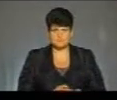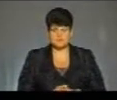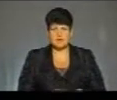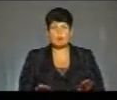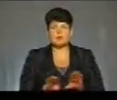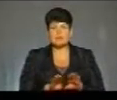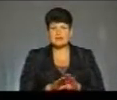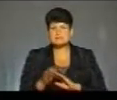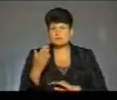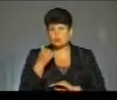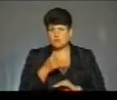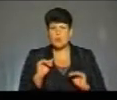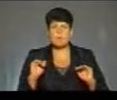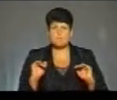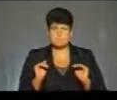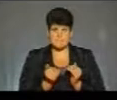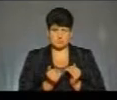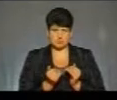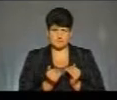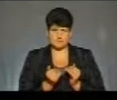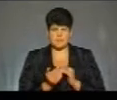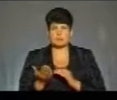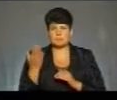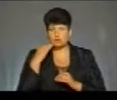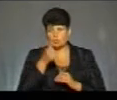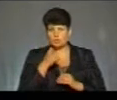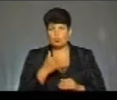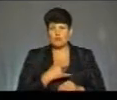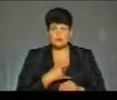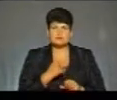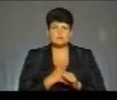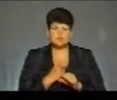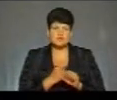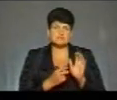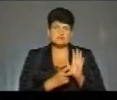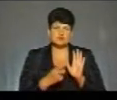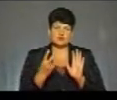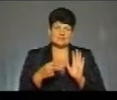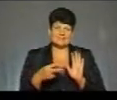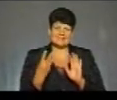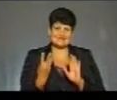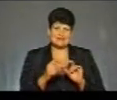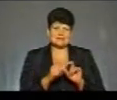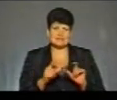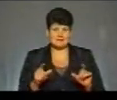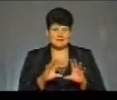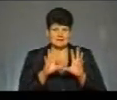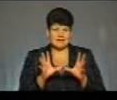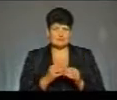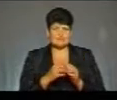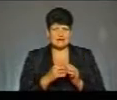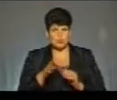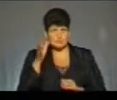порівнянні з минулим роком менше. Минулого року у нас працювало 723 заклади загальної середньої